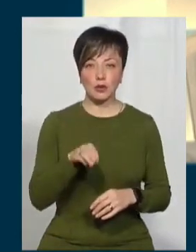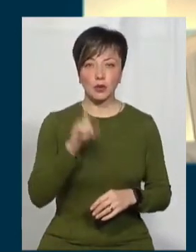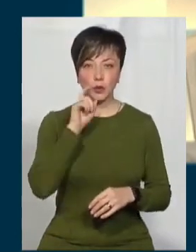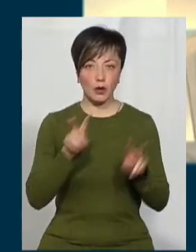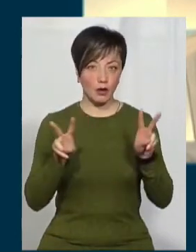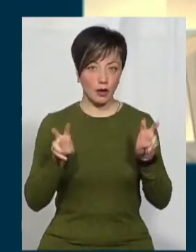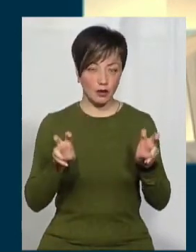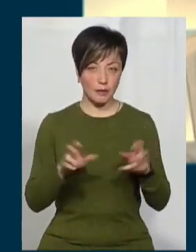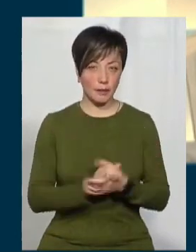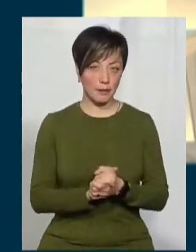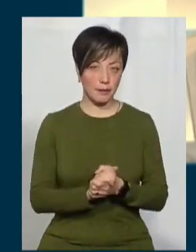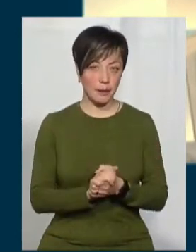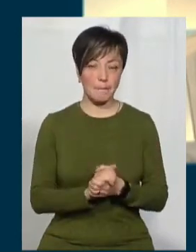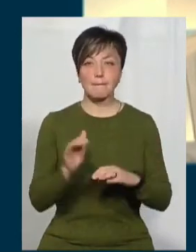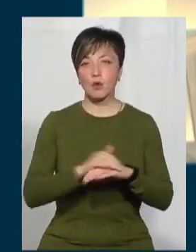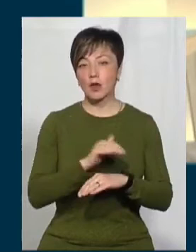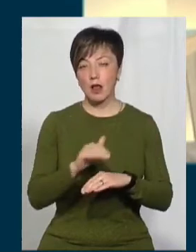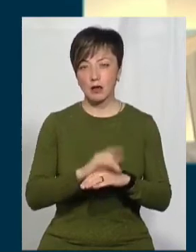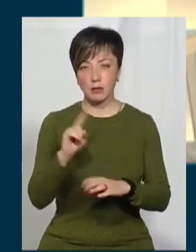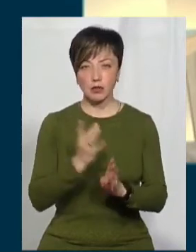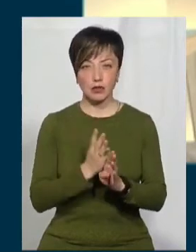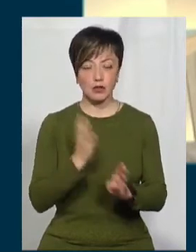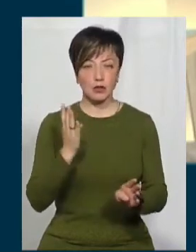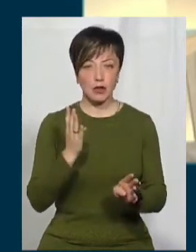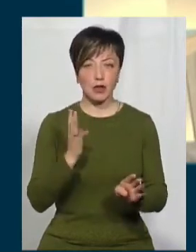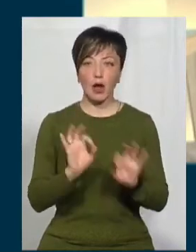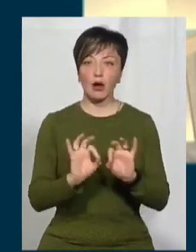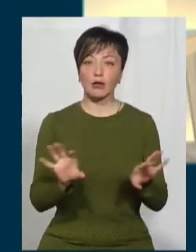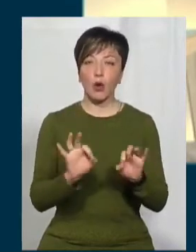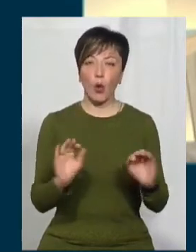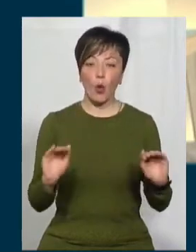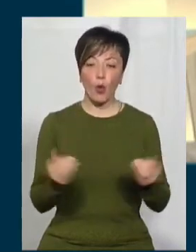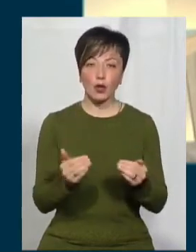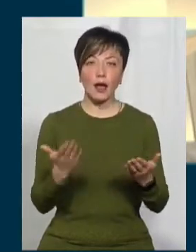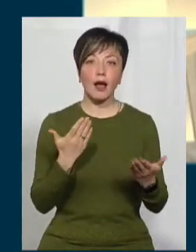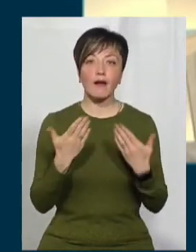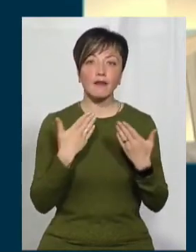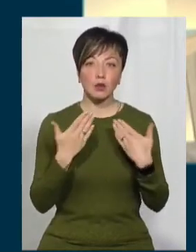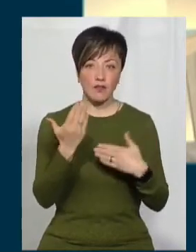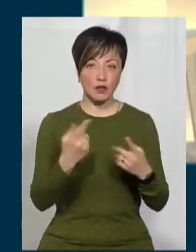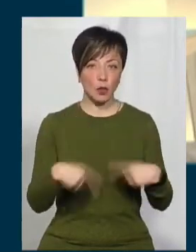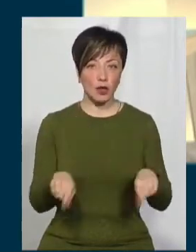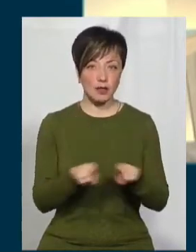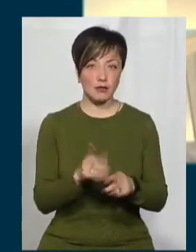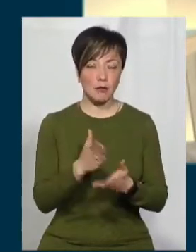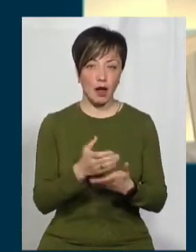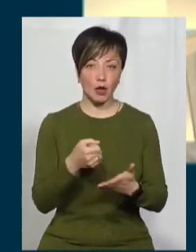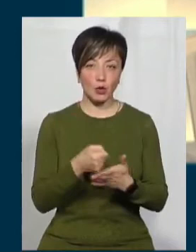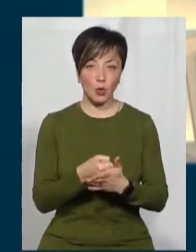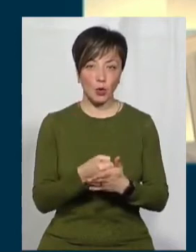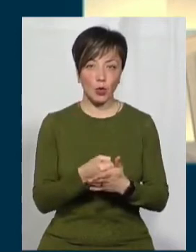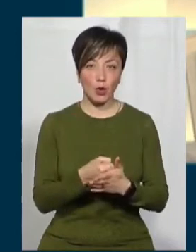на зв'язку. Будь ласка, насамперед, пане Святославе, окресліть коротко, яке відношення ваша організація має